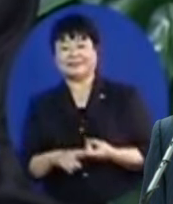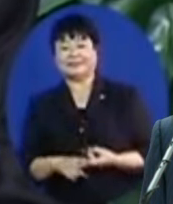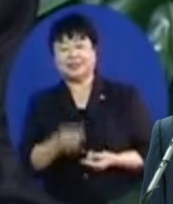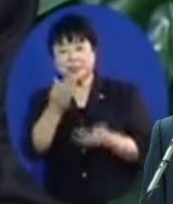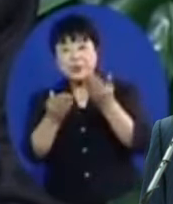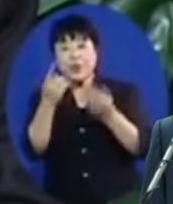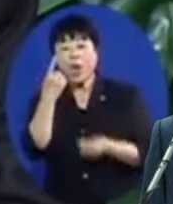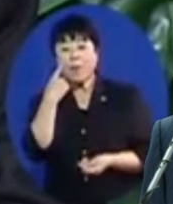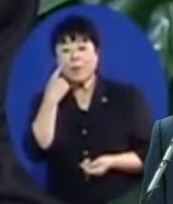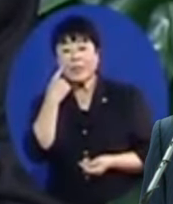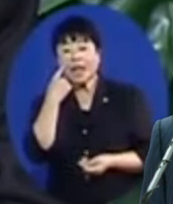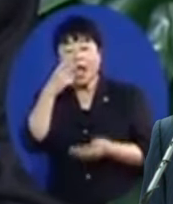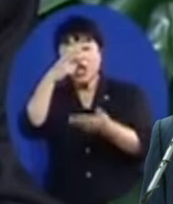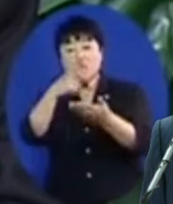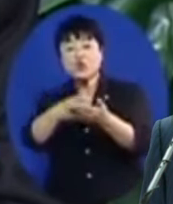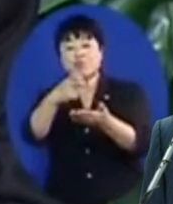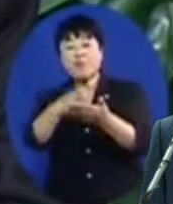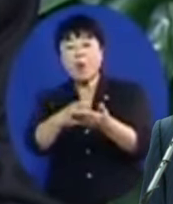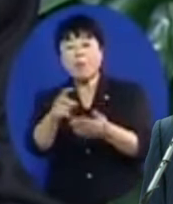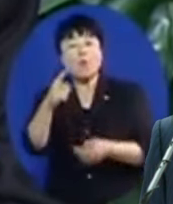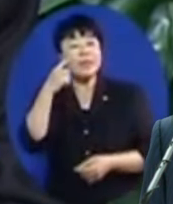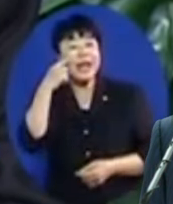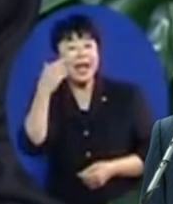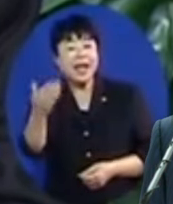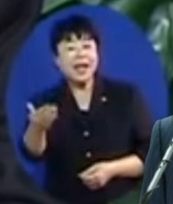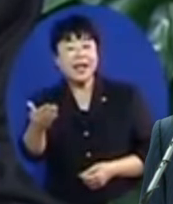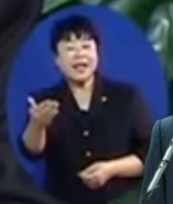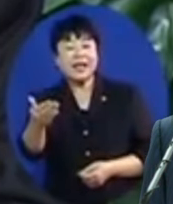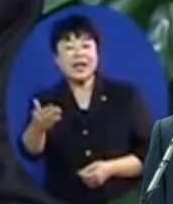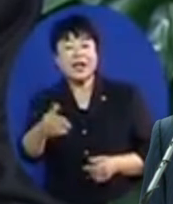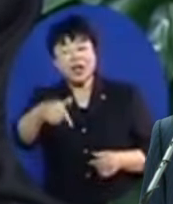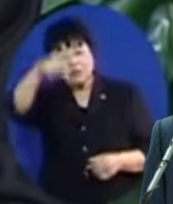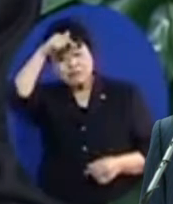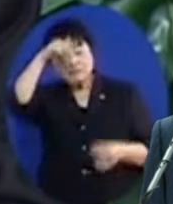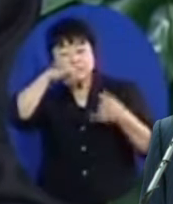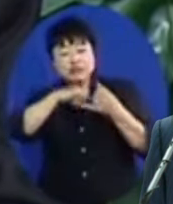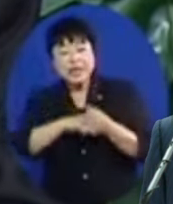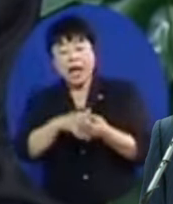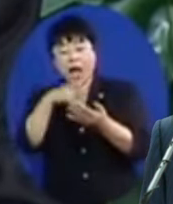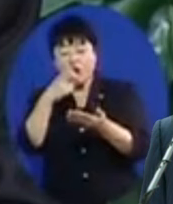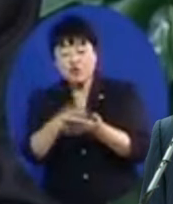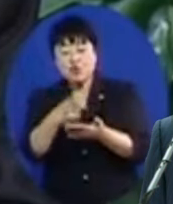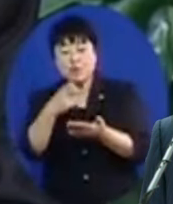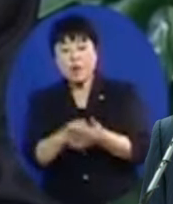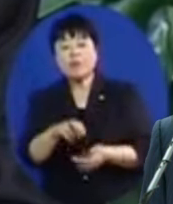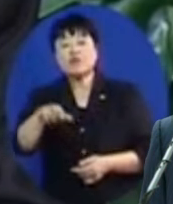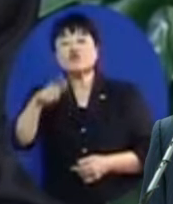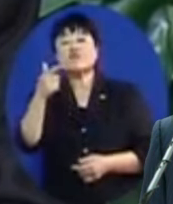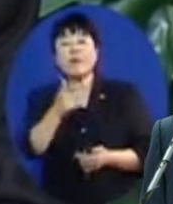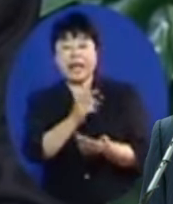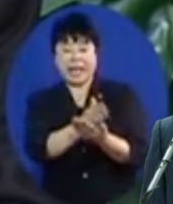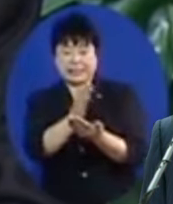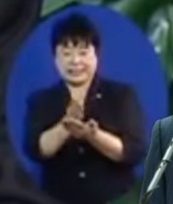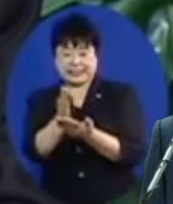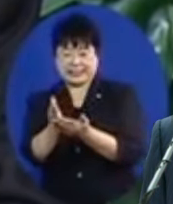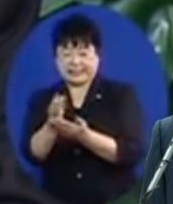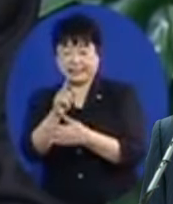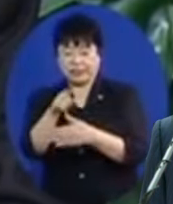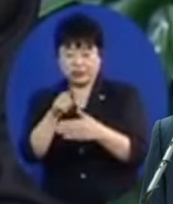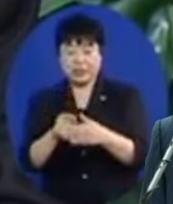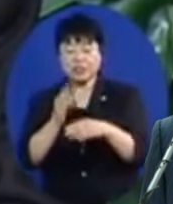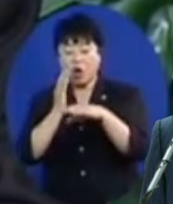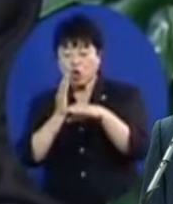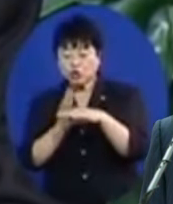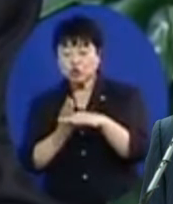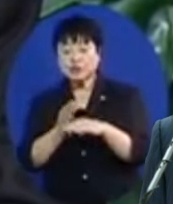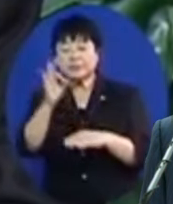합니다. 율법은 뭘 하는 것이냐? 구약의 율법은 약 600여 가지가 있는데 그 중에 가장 중심되는